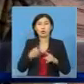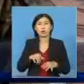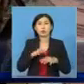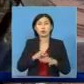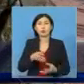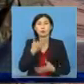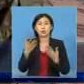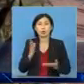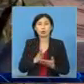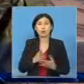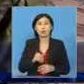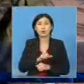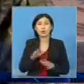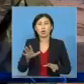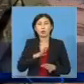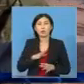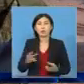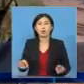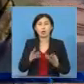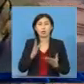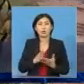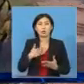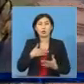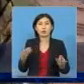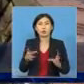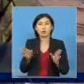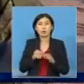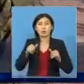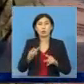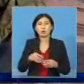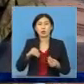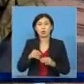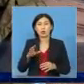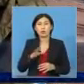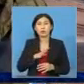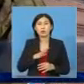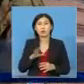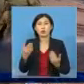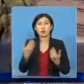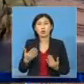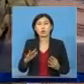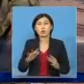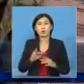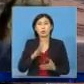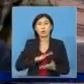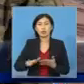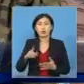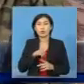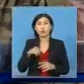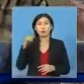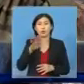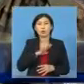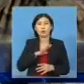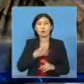разносит мусор и способствует распространению огня. Нам нужно вместе решать эту проблему и не допустить гибель леса. Уже в текущем году